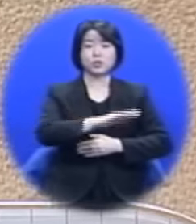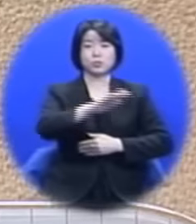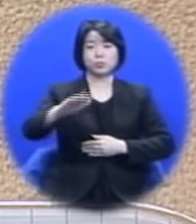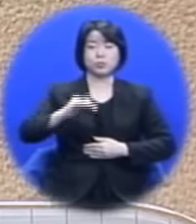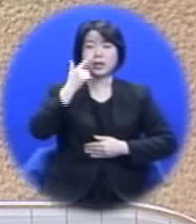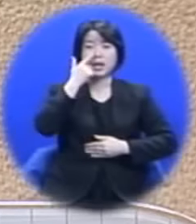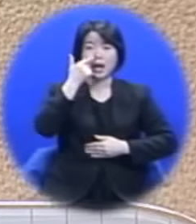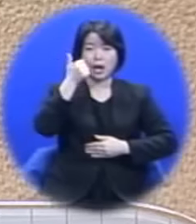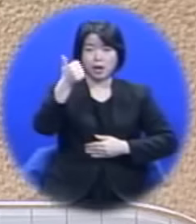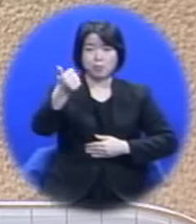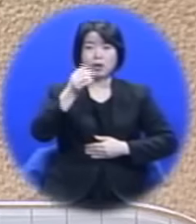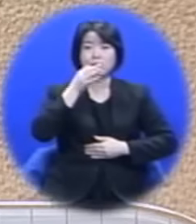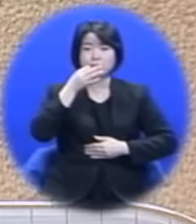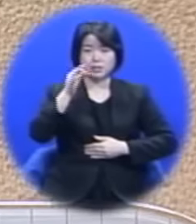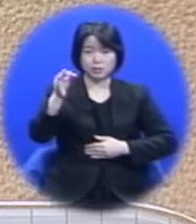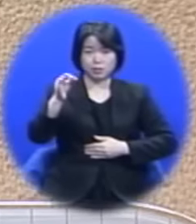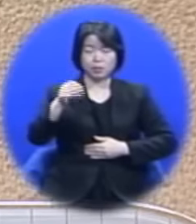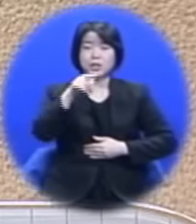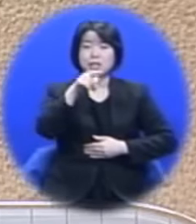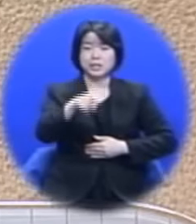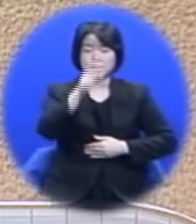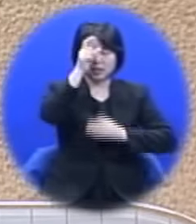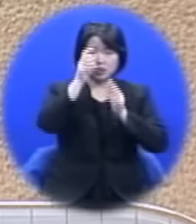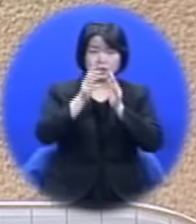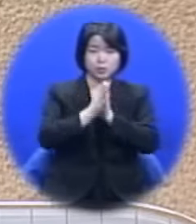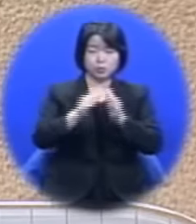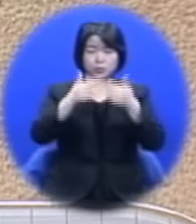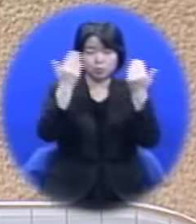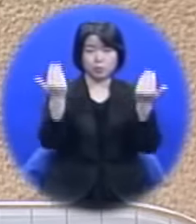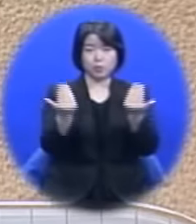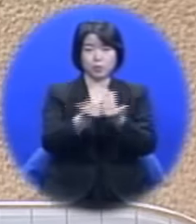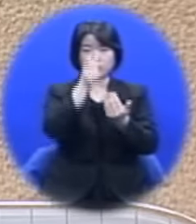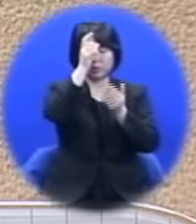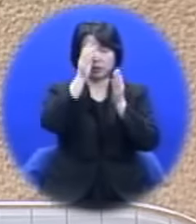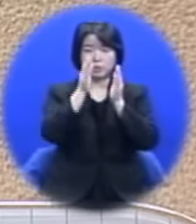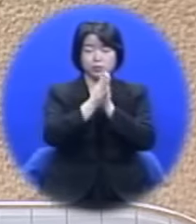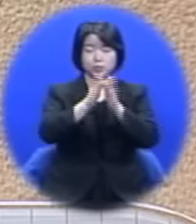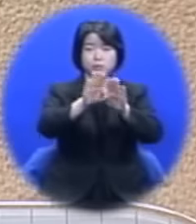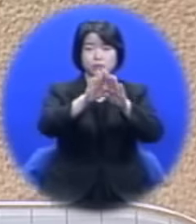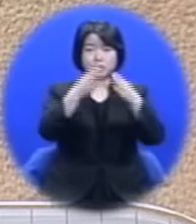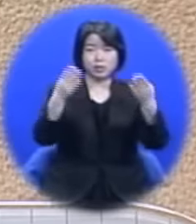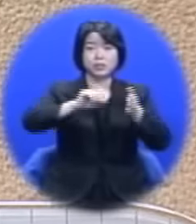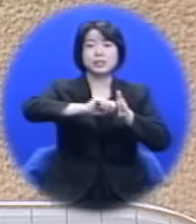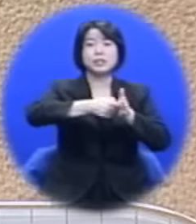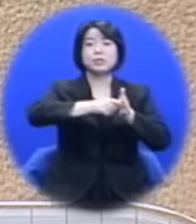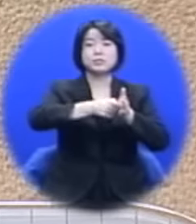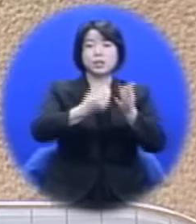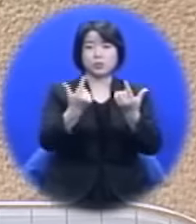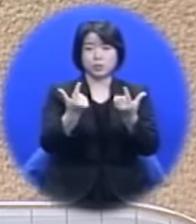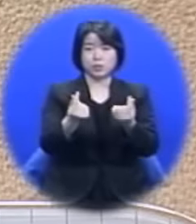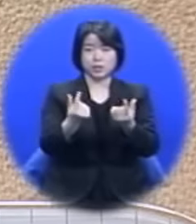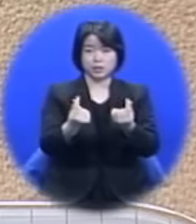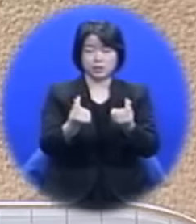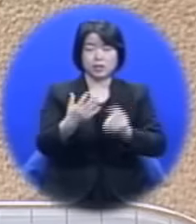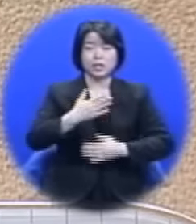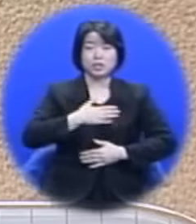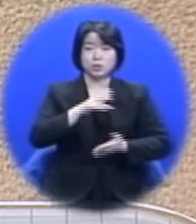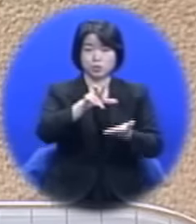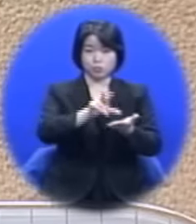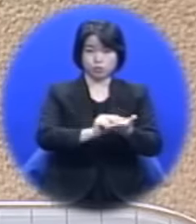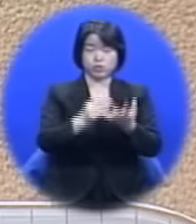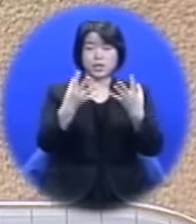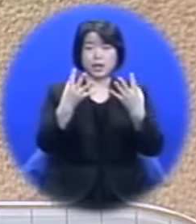아버지여이 기도는 모든 기도를 여는 열쇠와도 같습니다 저는 문제가 많아서